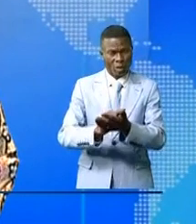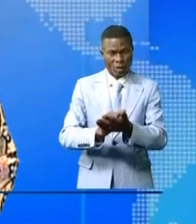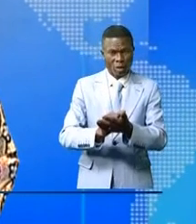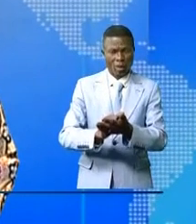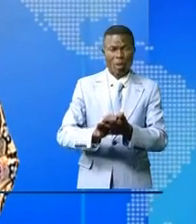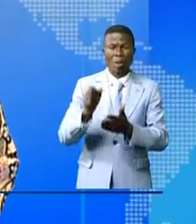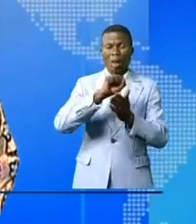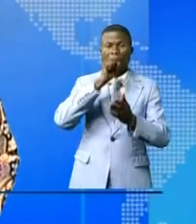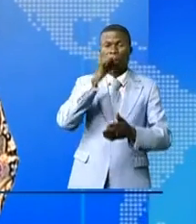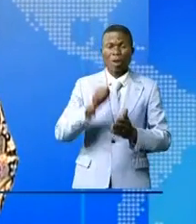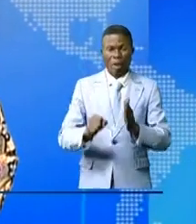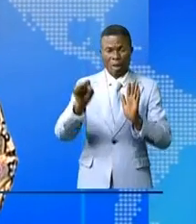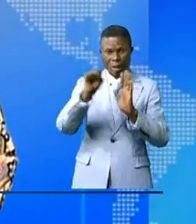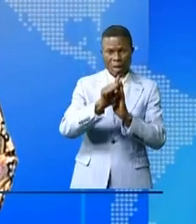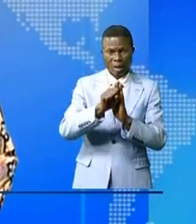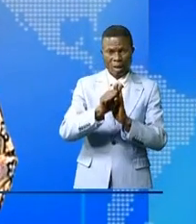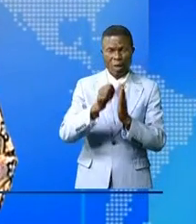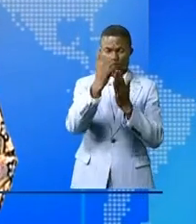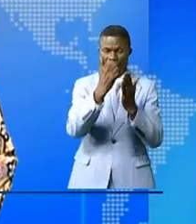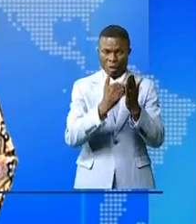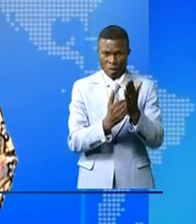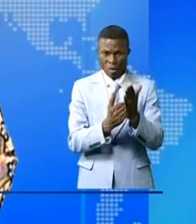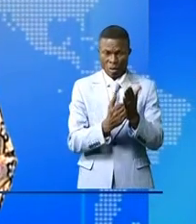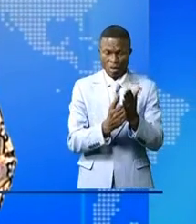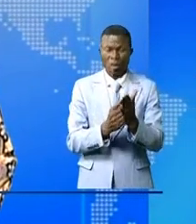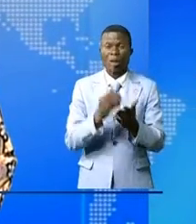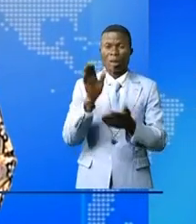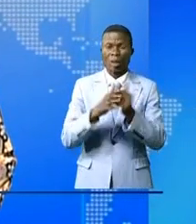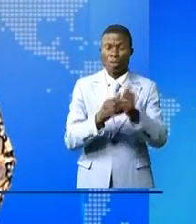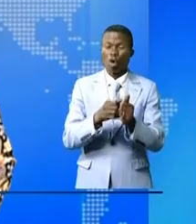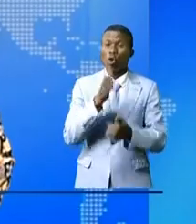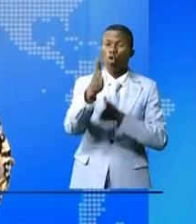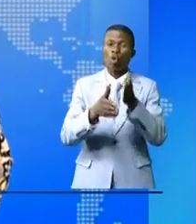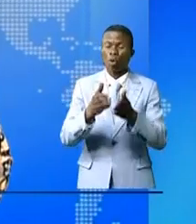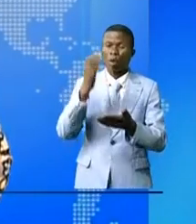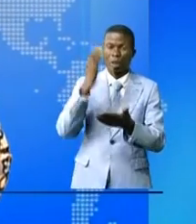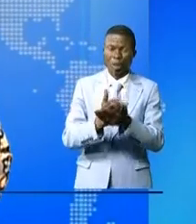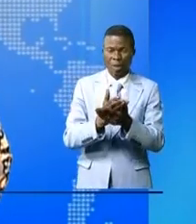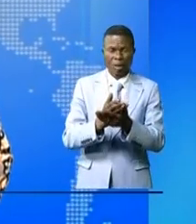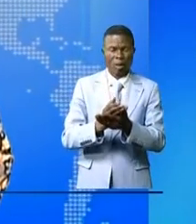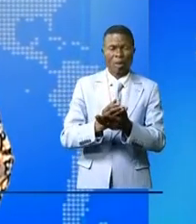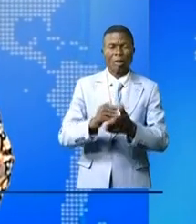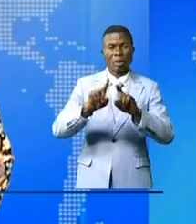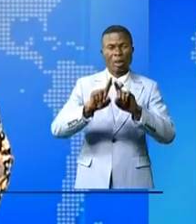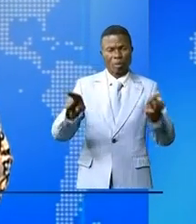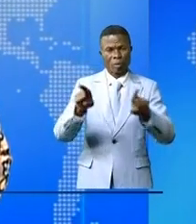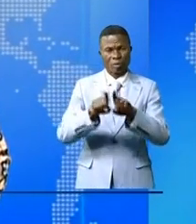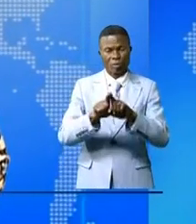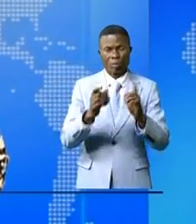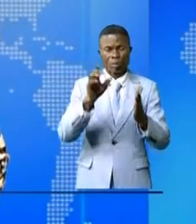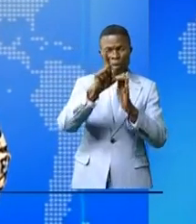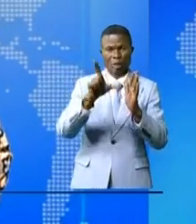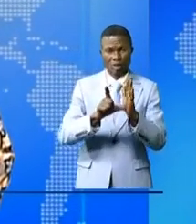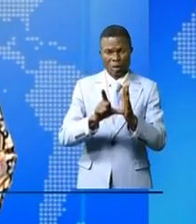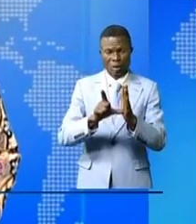les anciennes vignettes sont réputées ayant fait l'objet des fraudes et traitées comme telles conformément aux dispositions légales